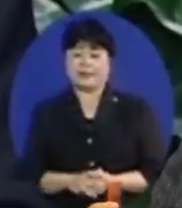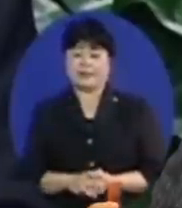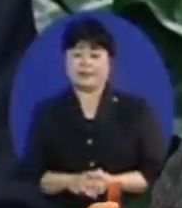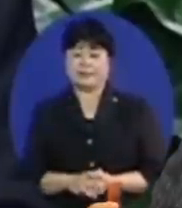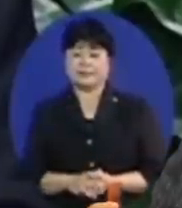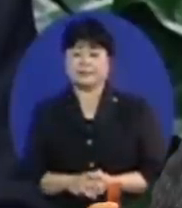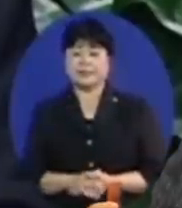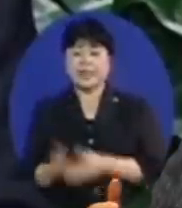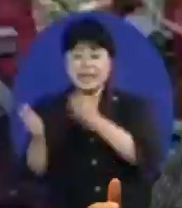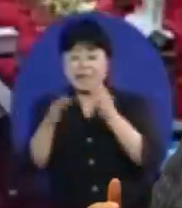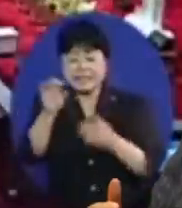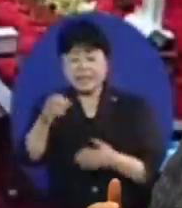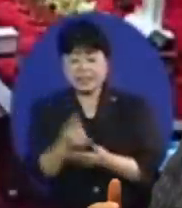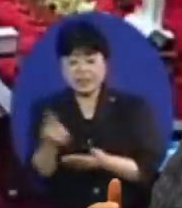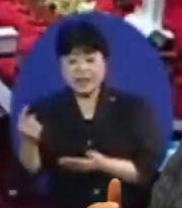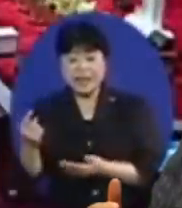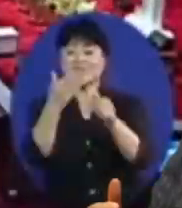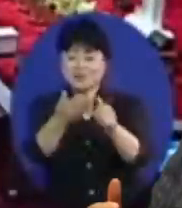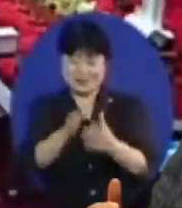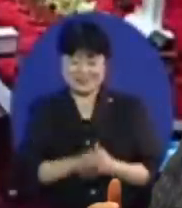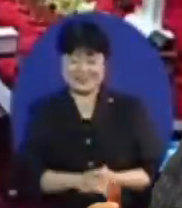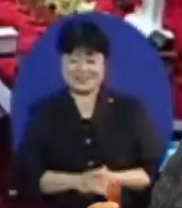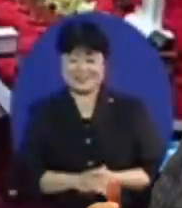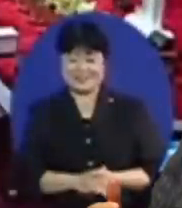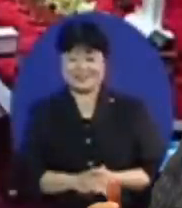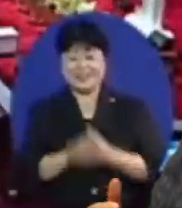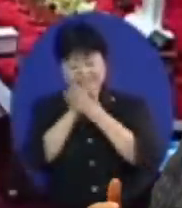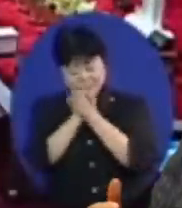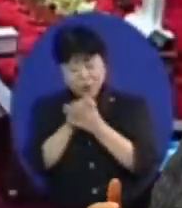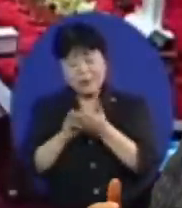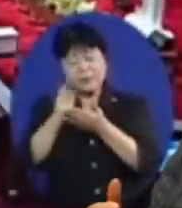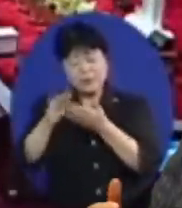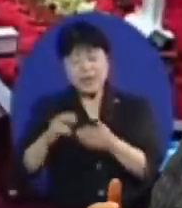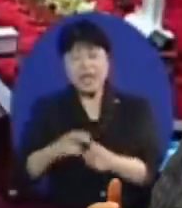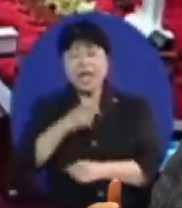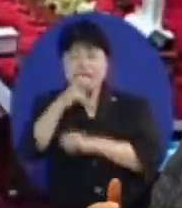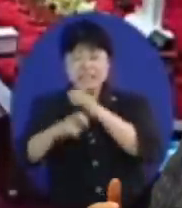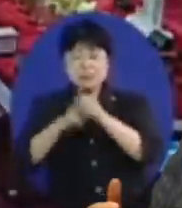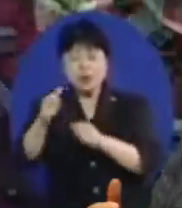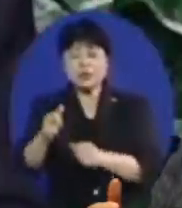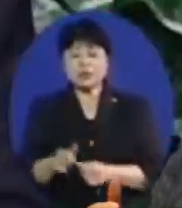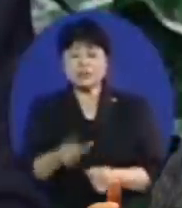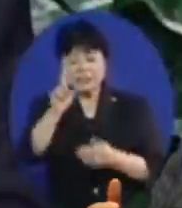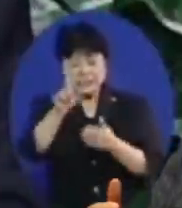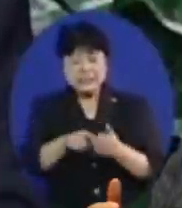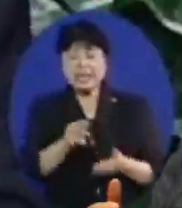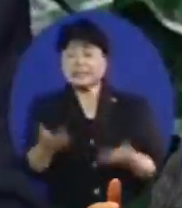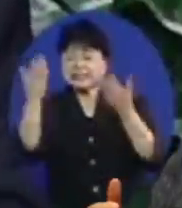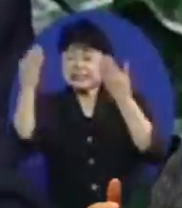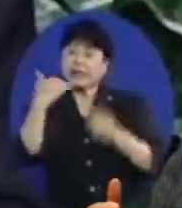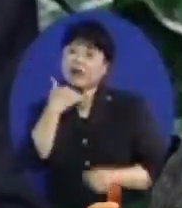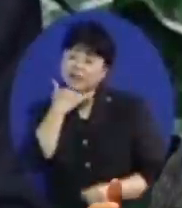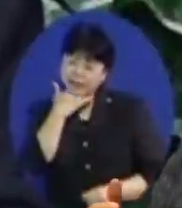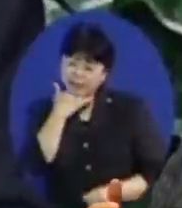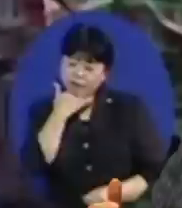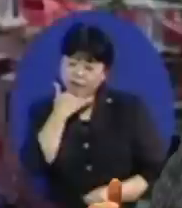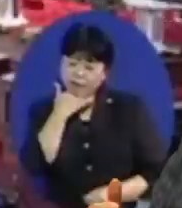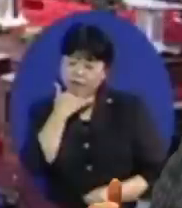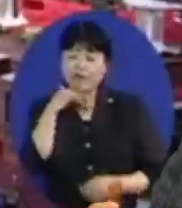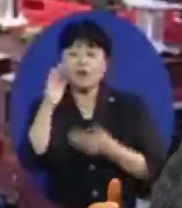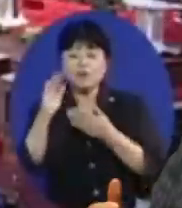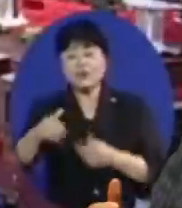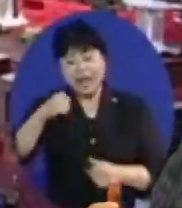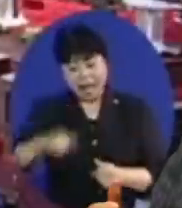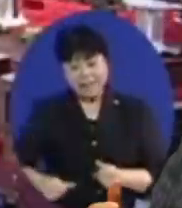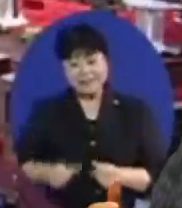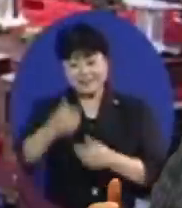갈대아 우르를 떠나서 가나안 땅에 왔습니다. 그가 기도하고 난 다음에 25년의 세월을 기다려서